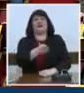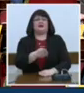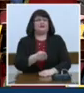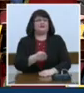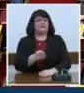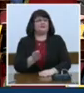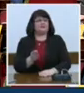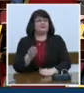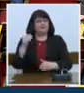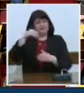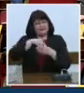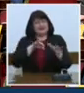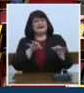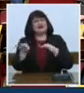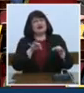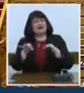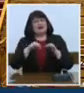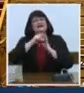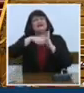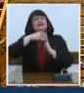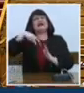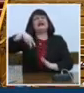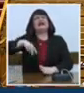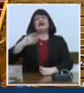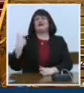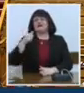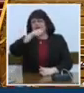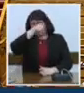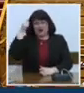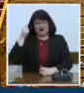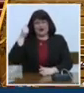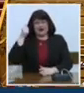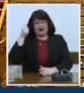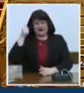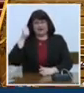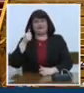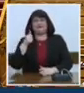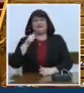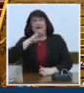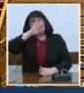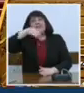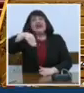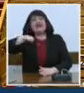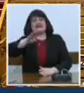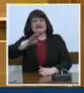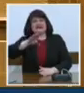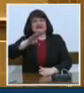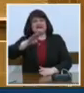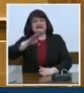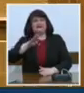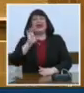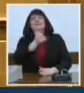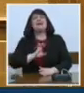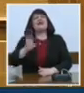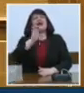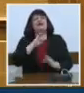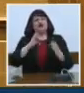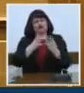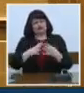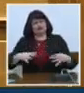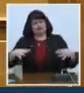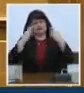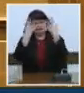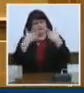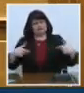την οποία σκηνοθέτησε ο κ. Λιγνάδης το καλοκαίρι πέρσες στην Επίδαυρο και κατατέθηκε